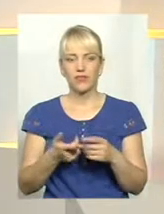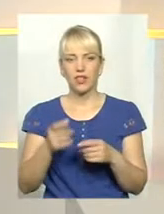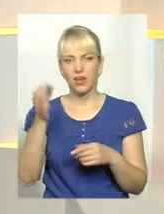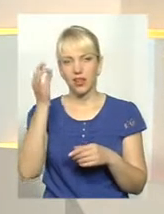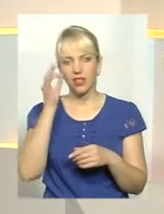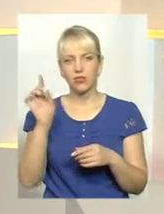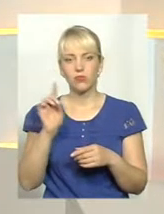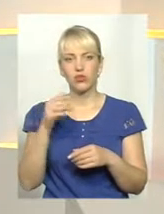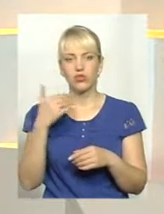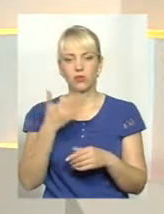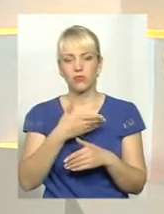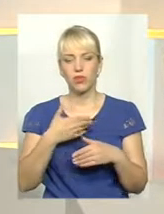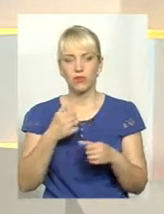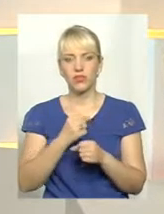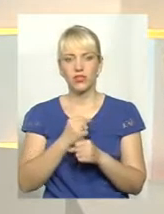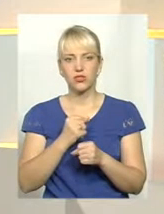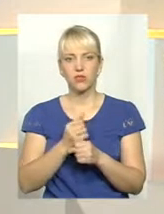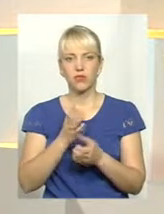директор департаменту,